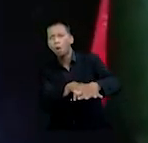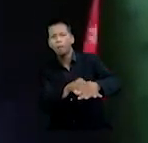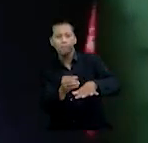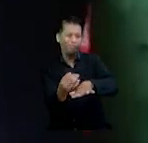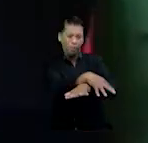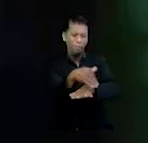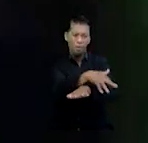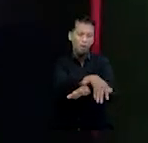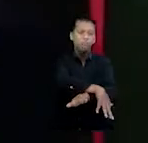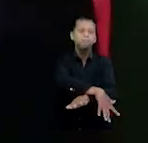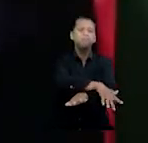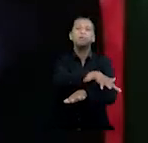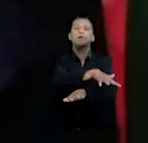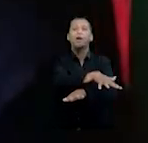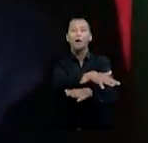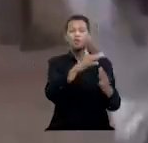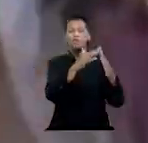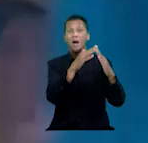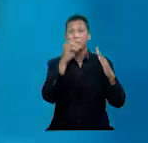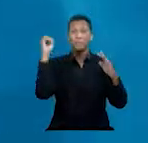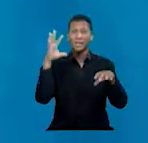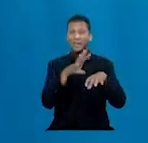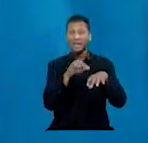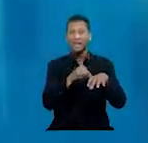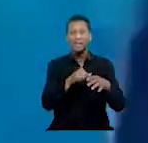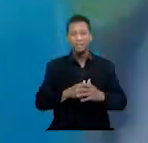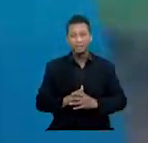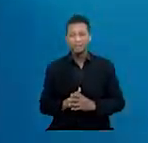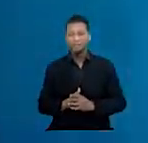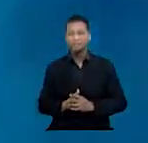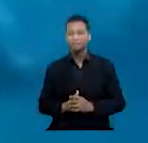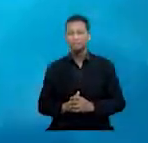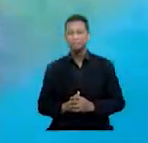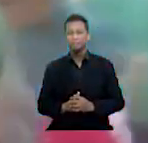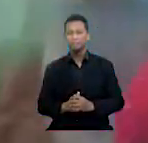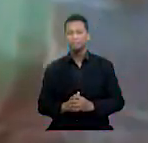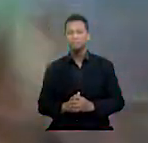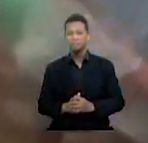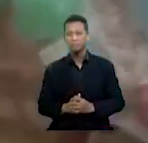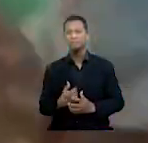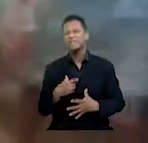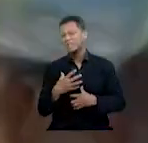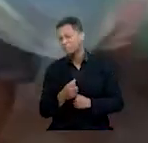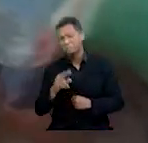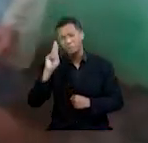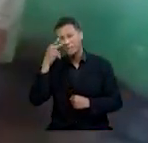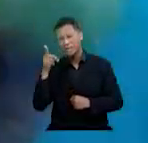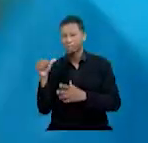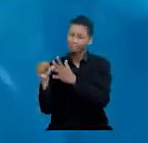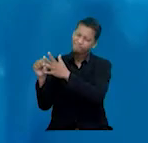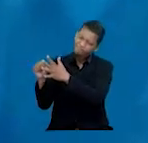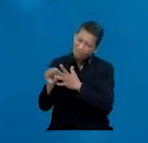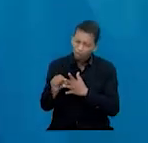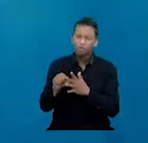masuk ke pondok pesantren. Ya. Para korban banjir berharap bantuan dari pemerintah. Selain makanan dan